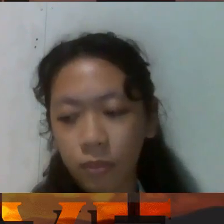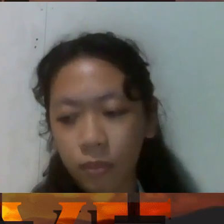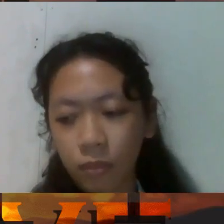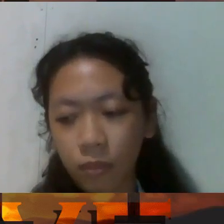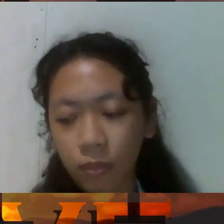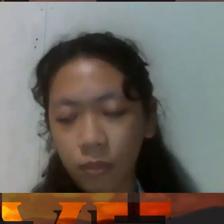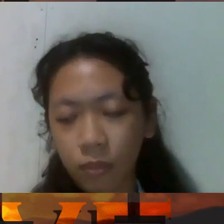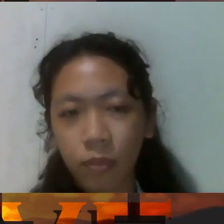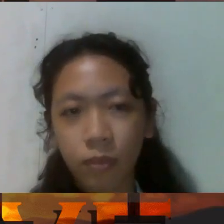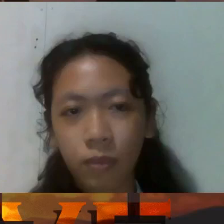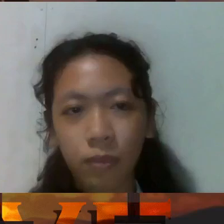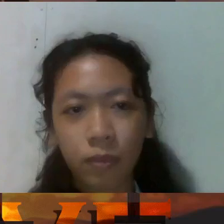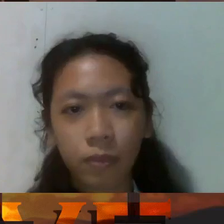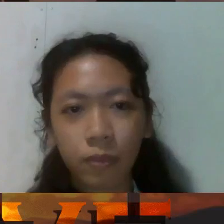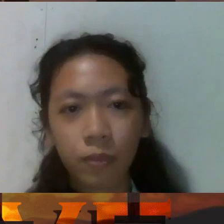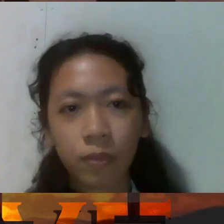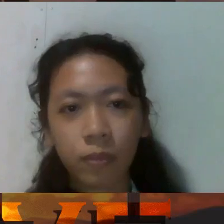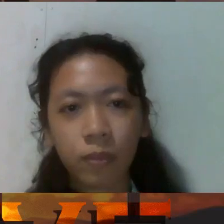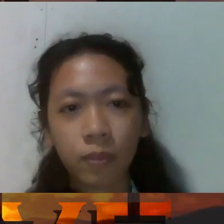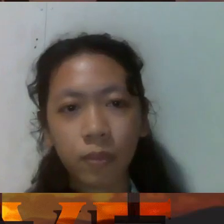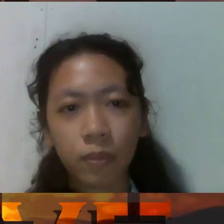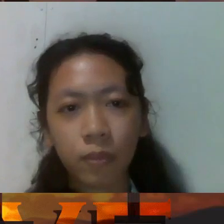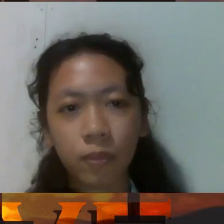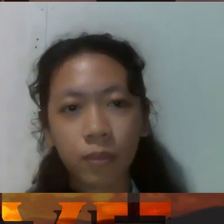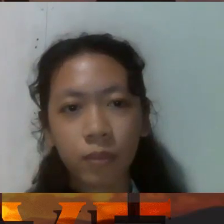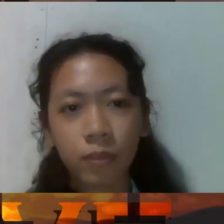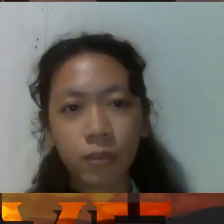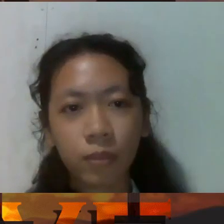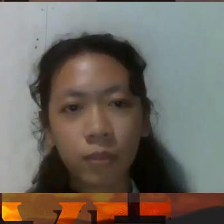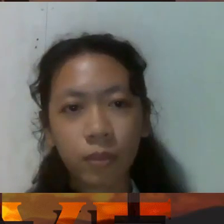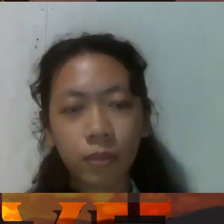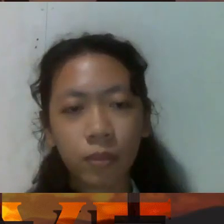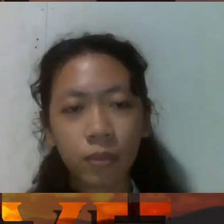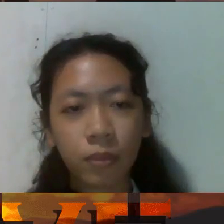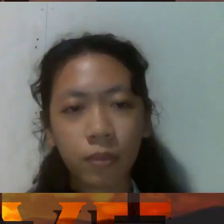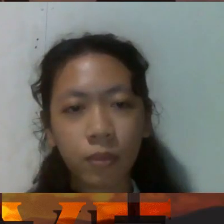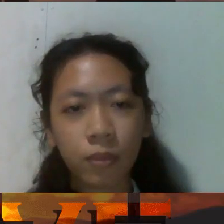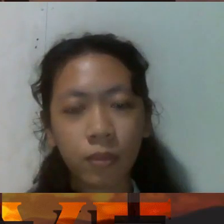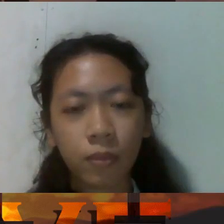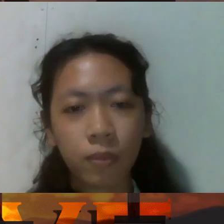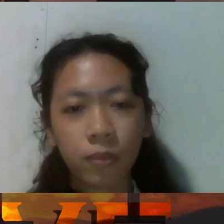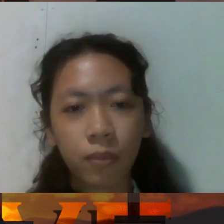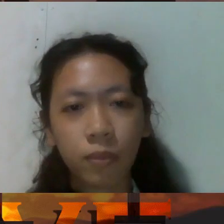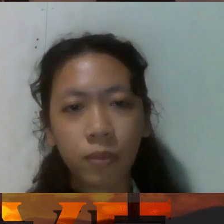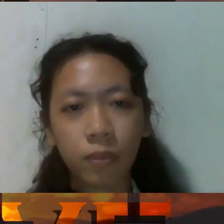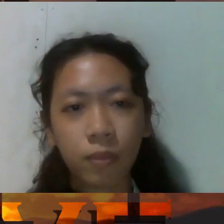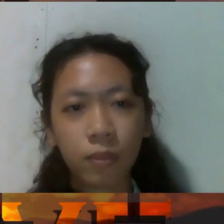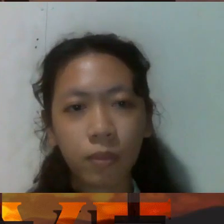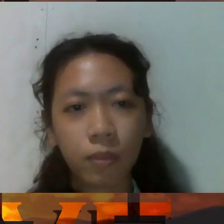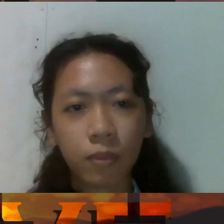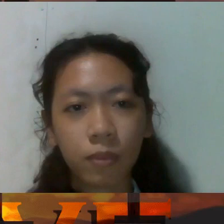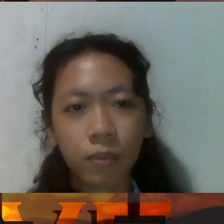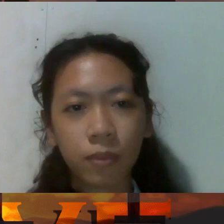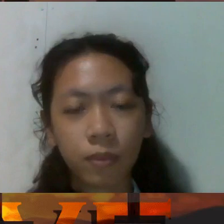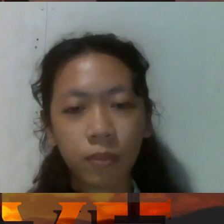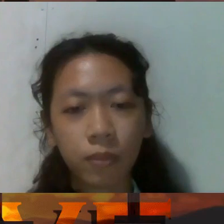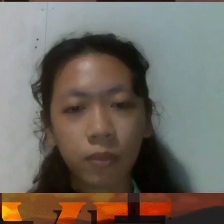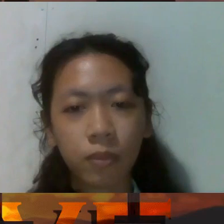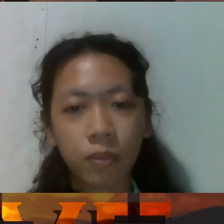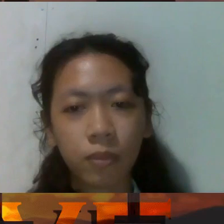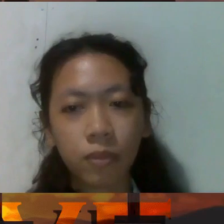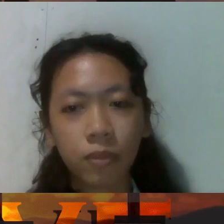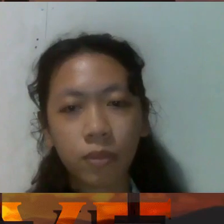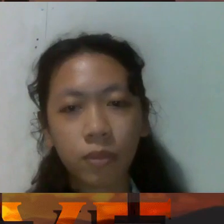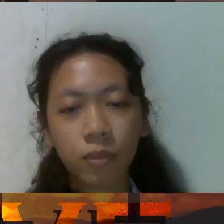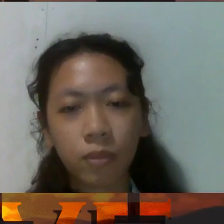po ay naglilingkod sa iba't ibang kaparaanan sa pagtataguyod ng ministeryong